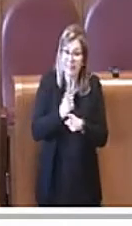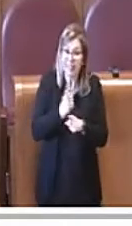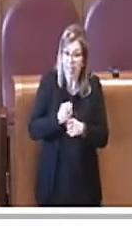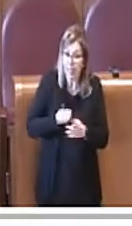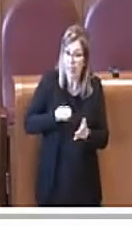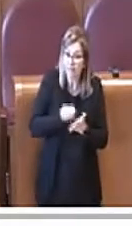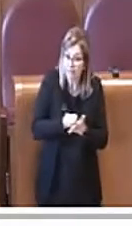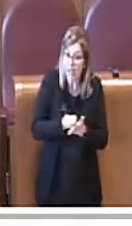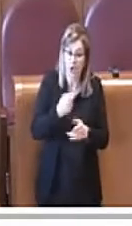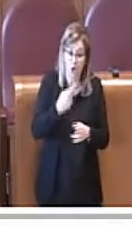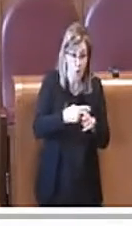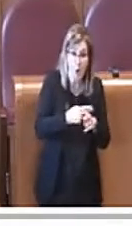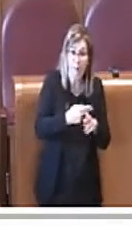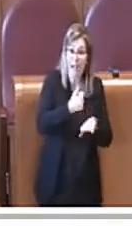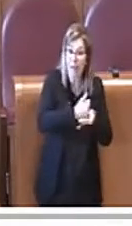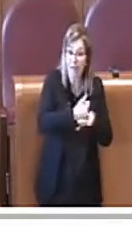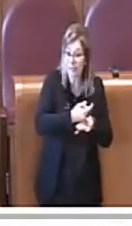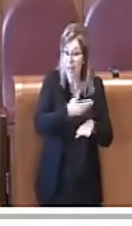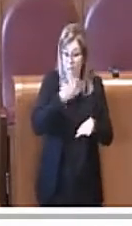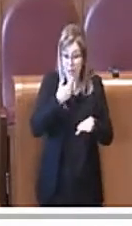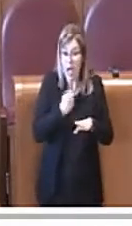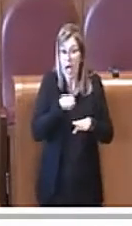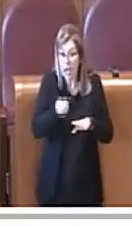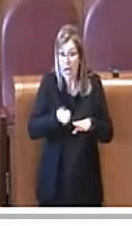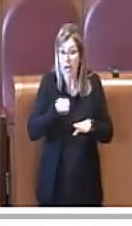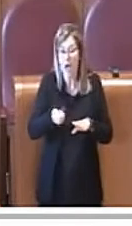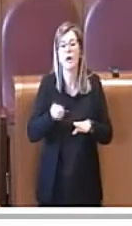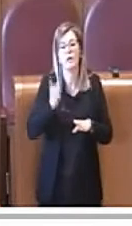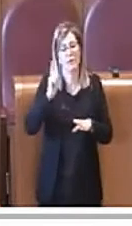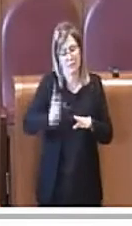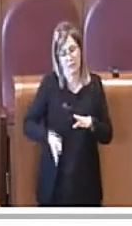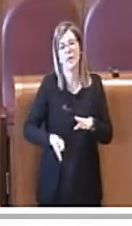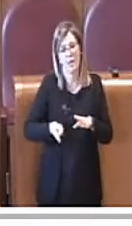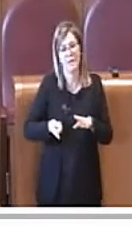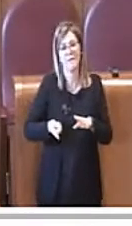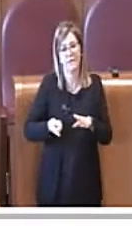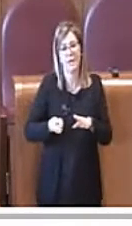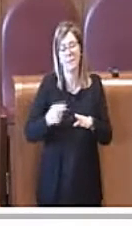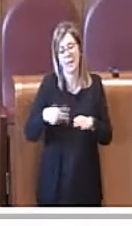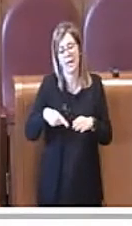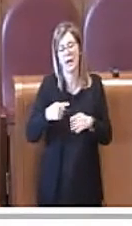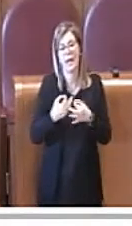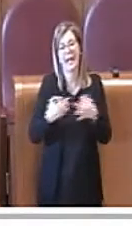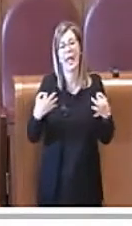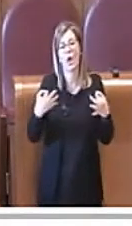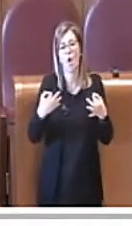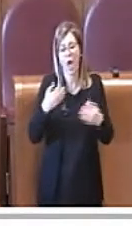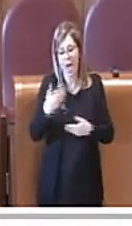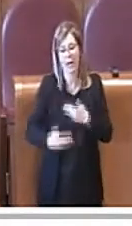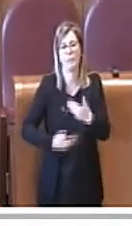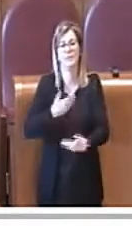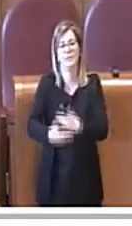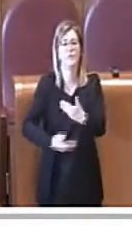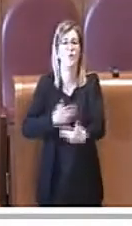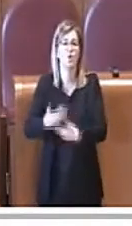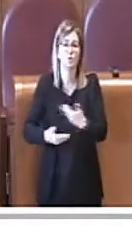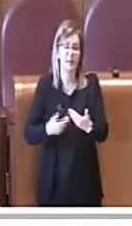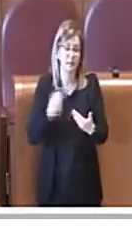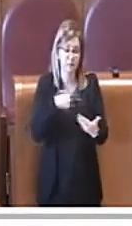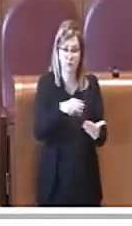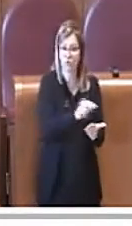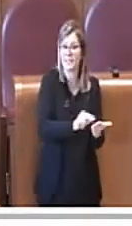ha con questa azienda per garantire il regolare svolgimento di tutto quanto è